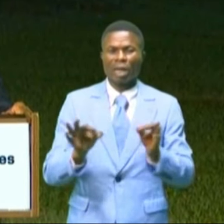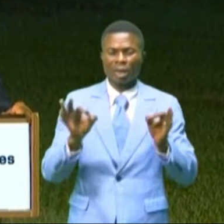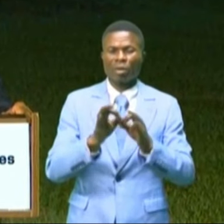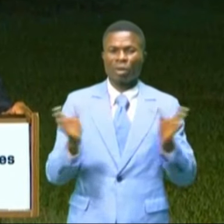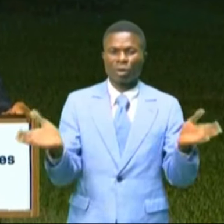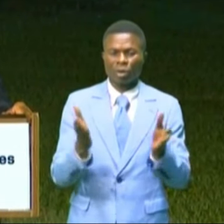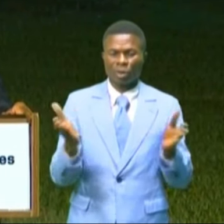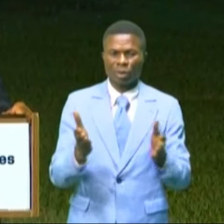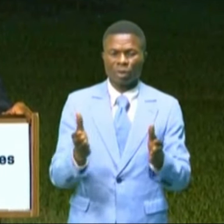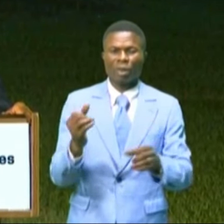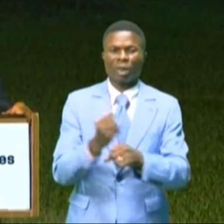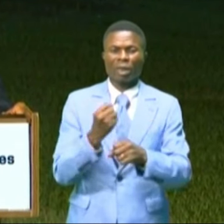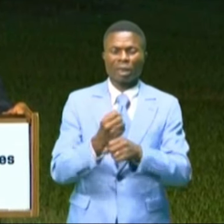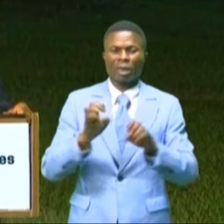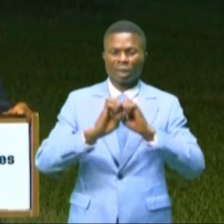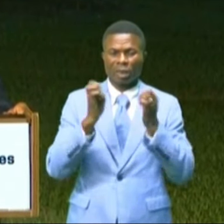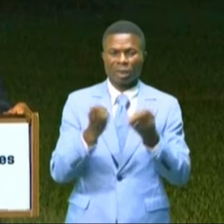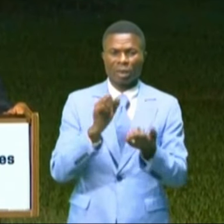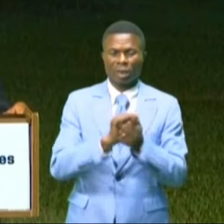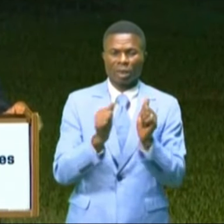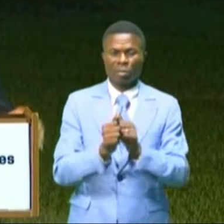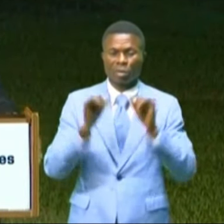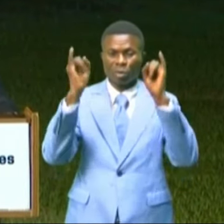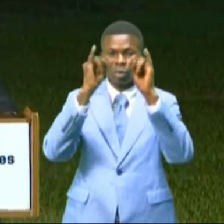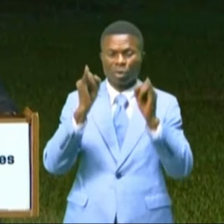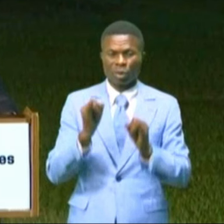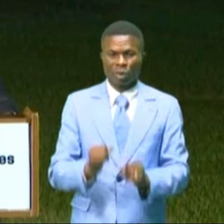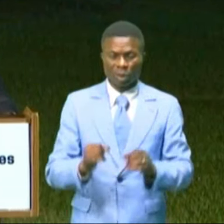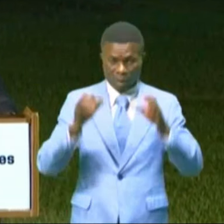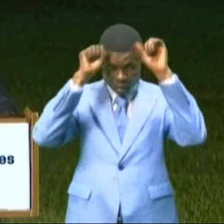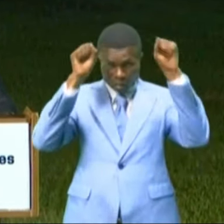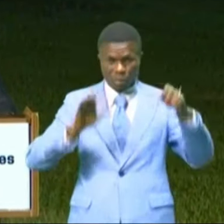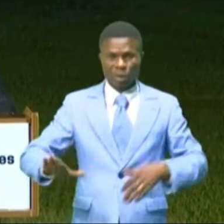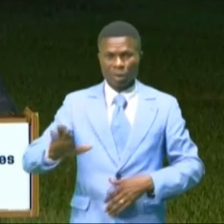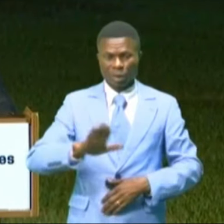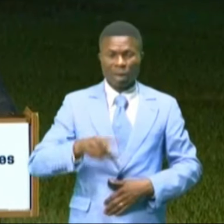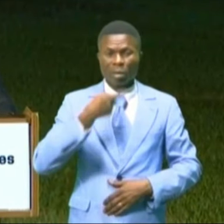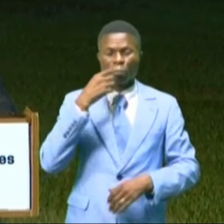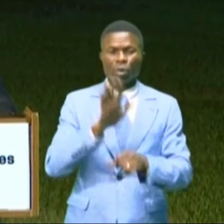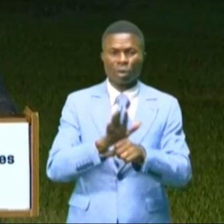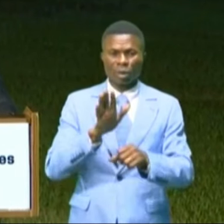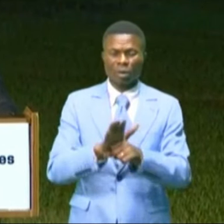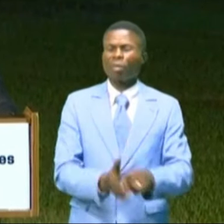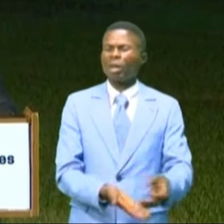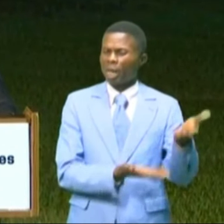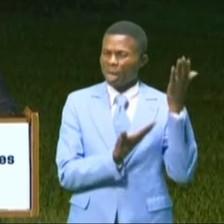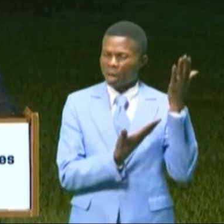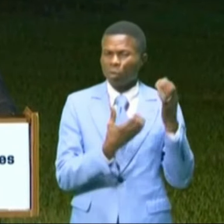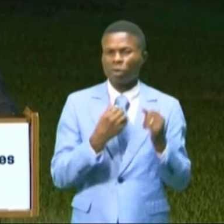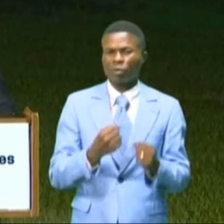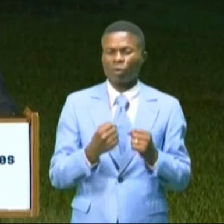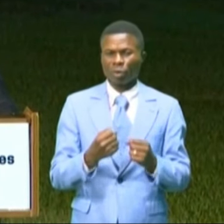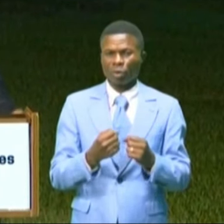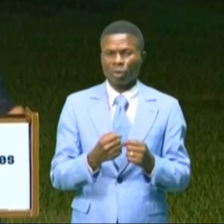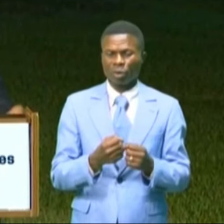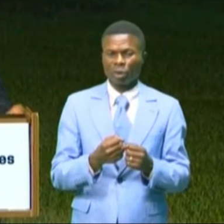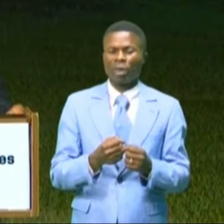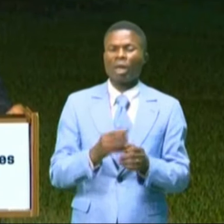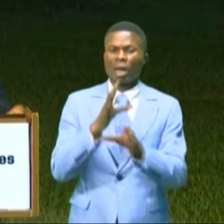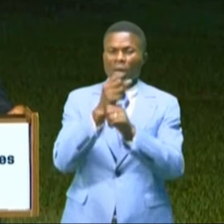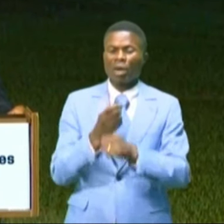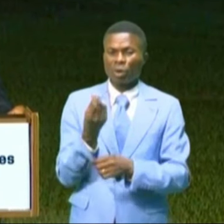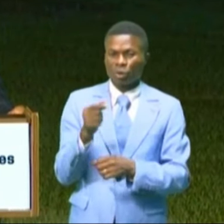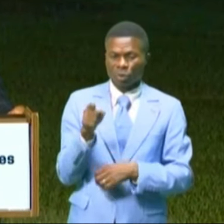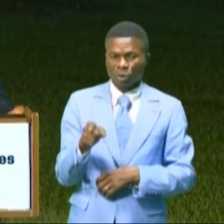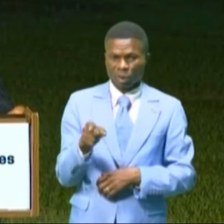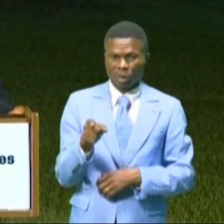d'encourager l'entrepreneuriat, notamment dans les secteurs du numérique, le président de la République a insisté sur la nécessité de percevoir cette